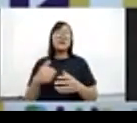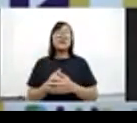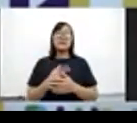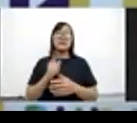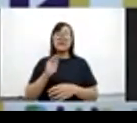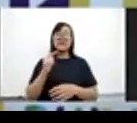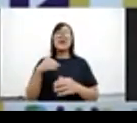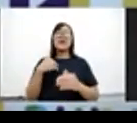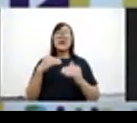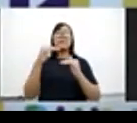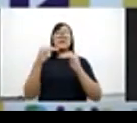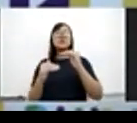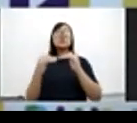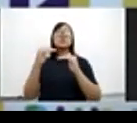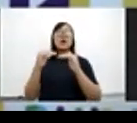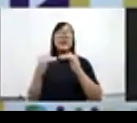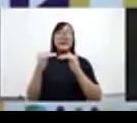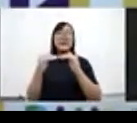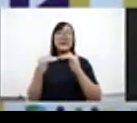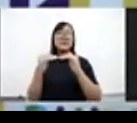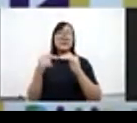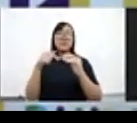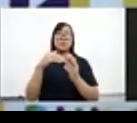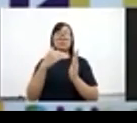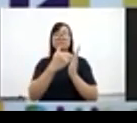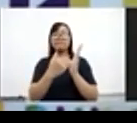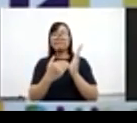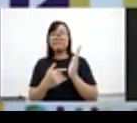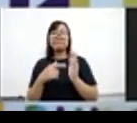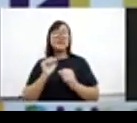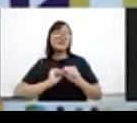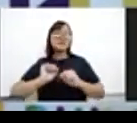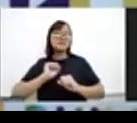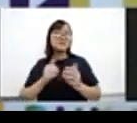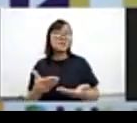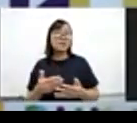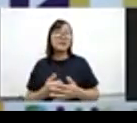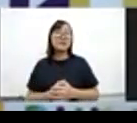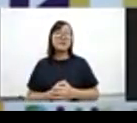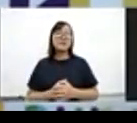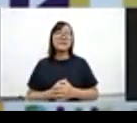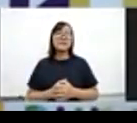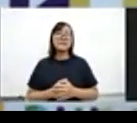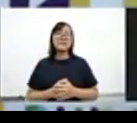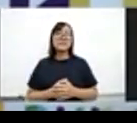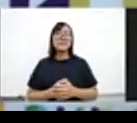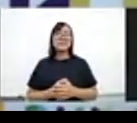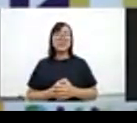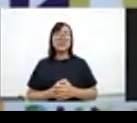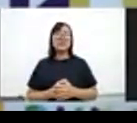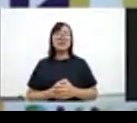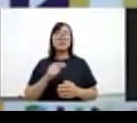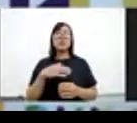diri secara secara untuk Makasih aksinya dan disitulah sebenarnya input kemudian er masyarakat ini